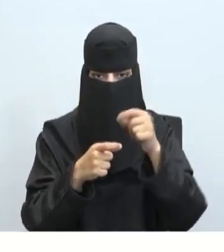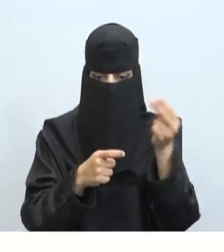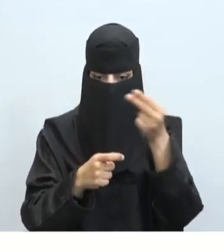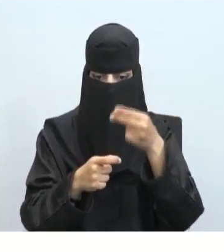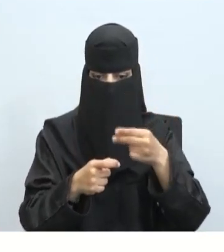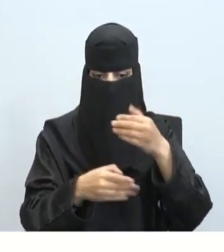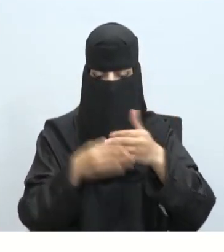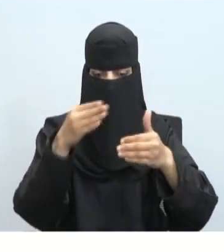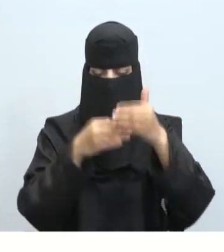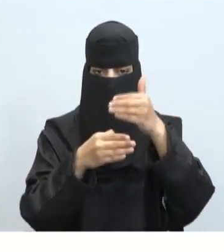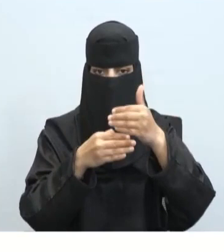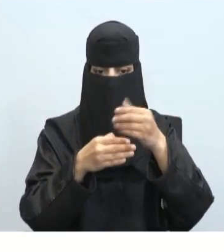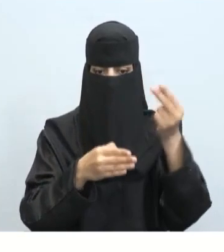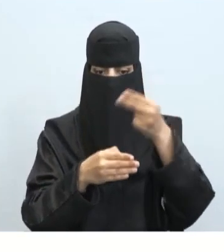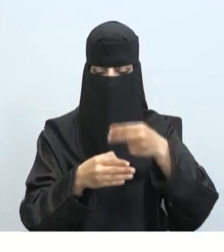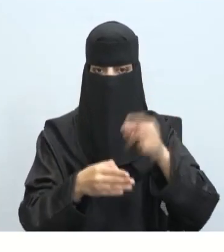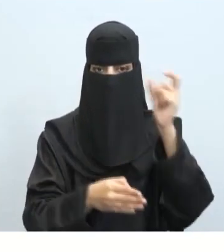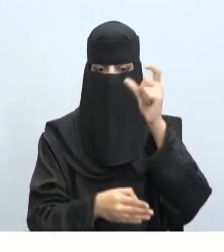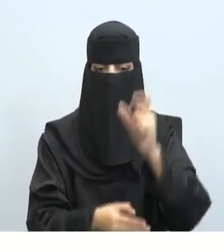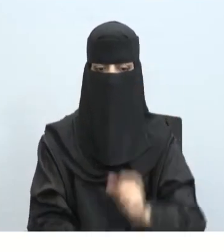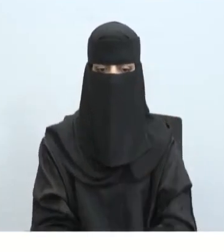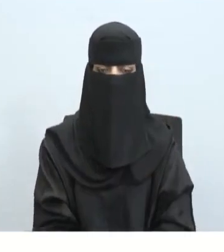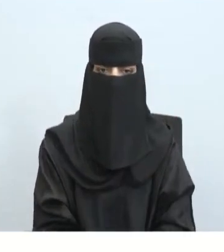في فن العماره والزخرفه